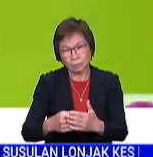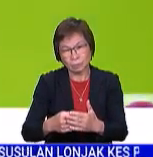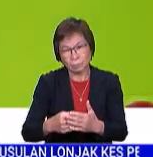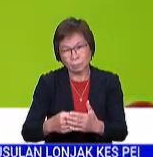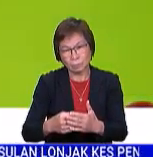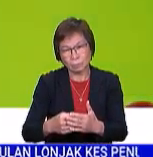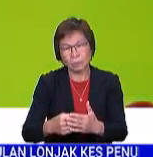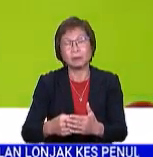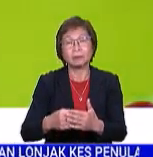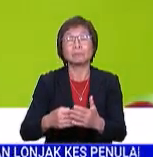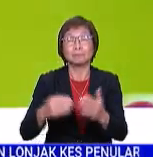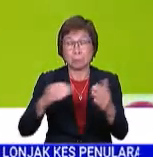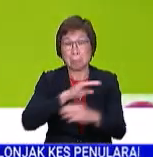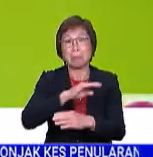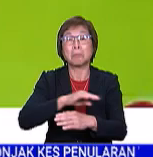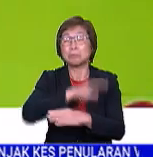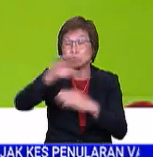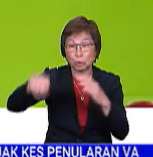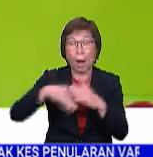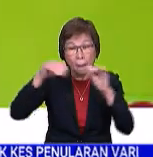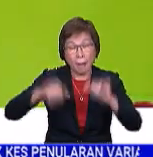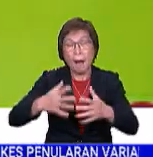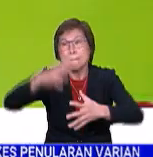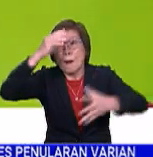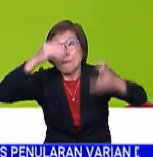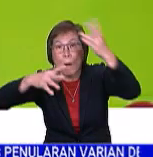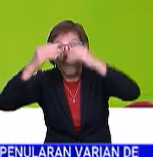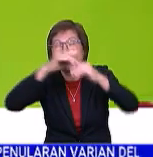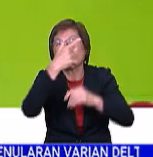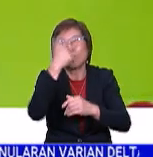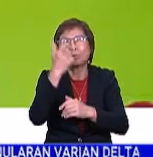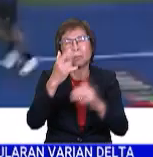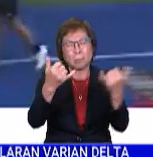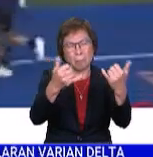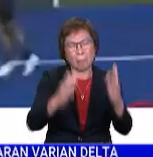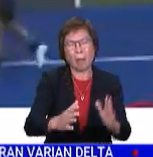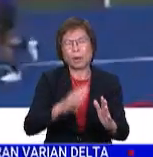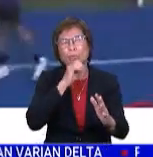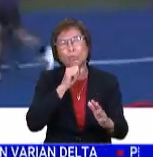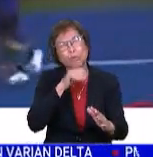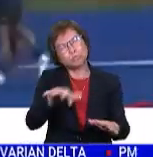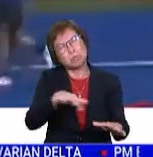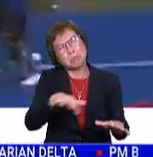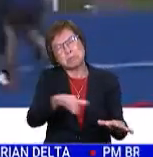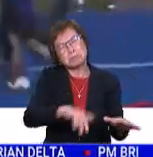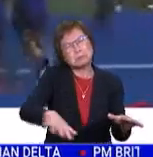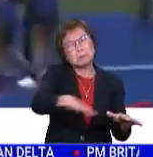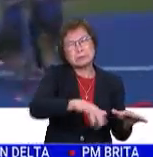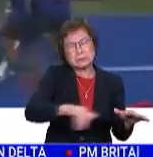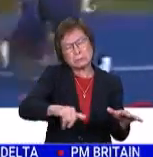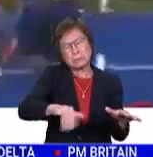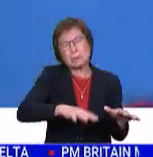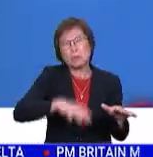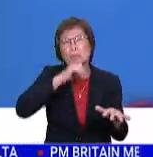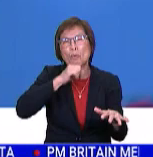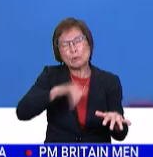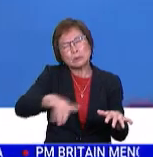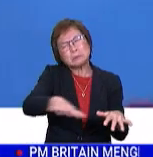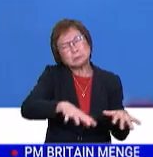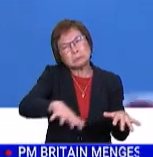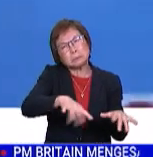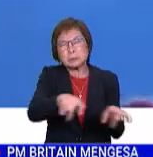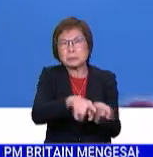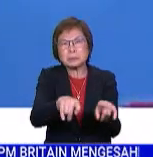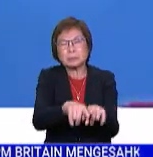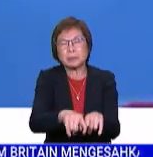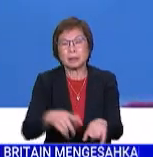mereka akan dapat banyak belajar kerana pemain-pemain ini adalah lebih kurang umur mereka kan. Jadi